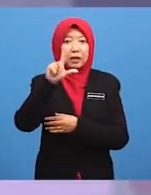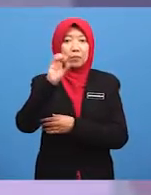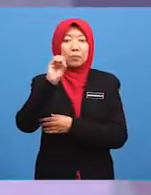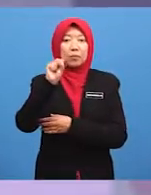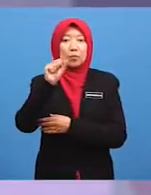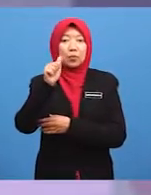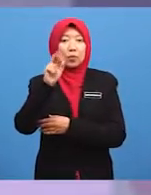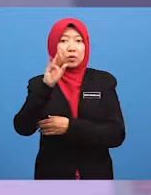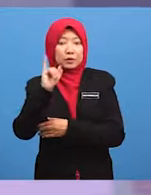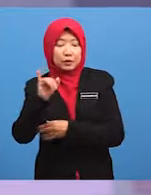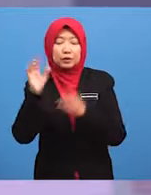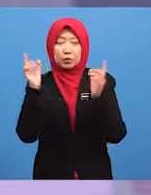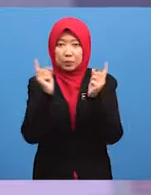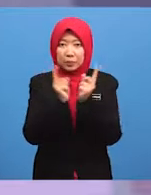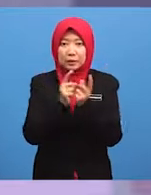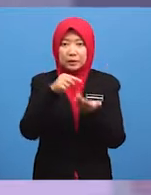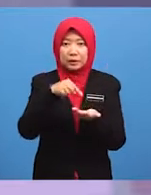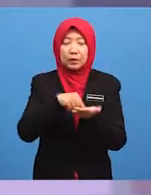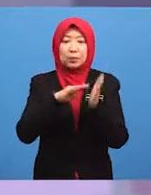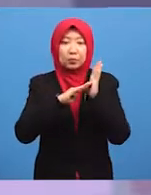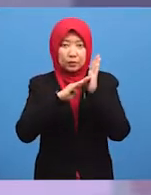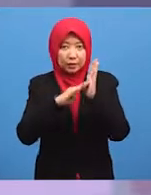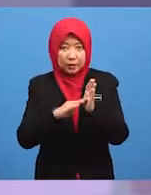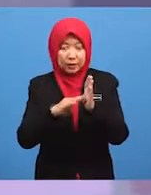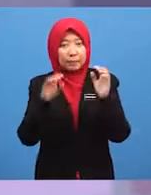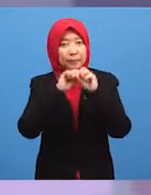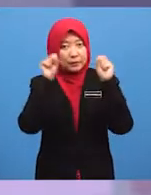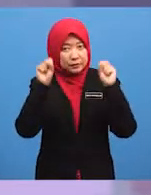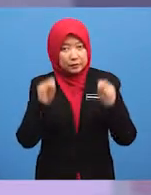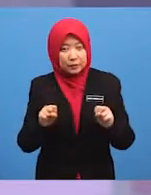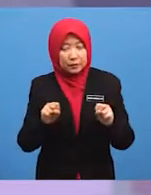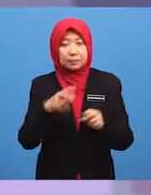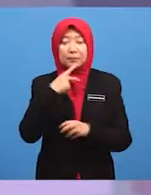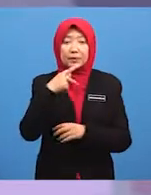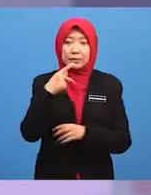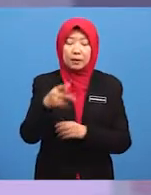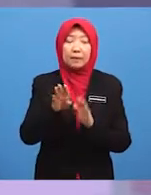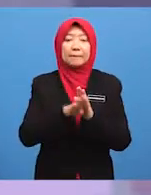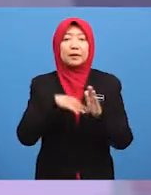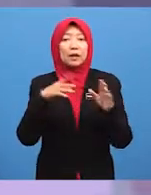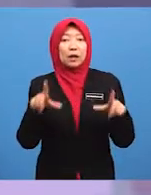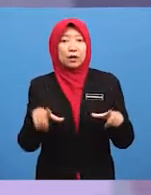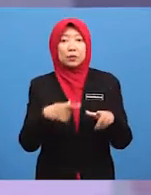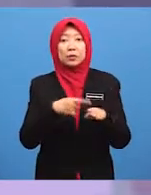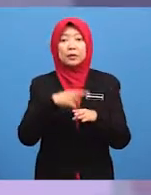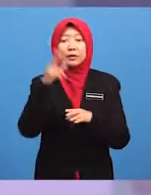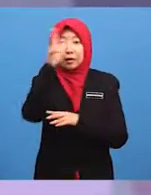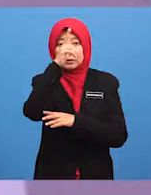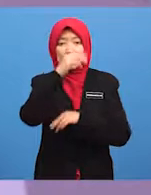inskripsi yang dijumpai ini telah membuktikan sistem pemerintahan berlaku di Kerajaan Alam